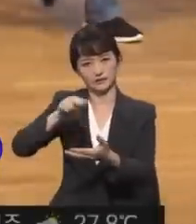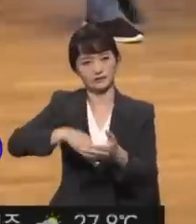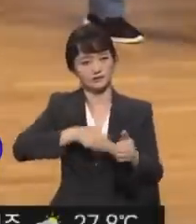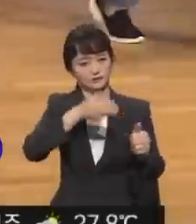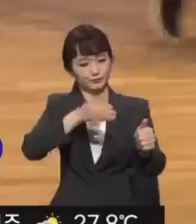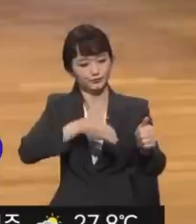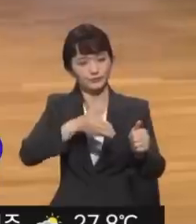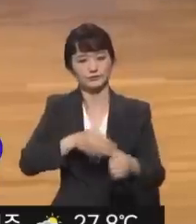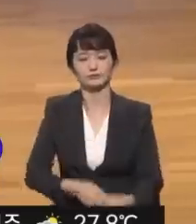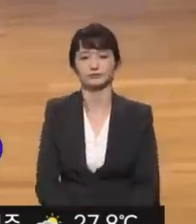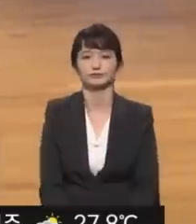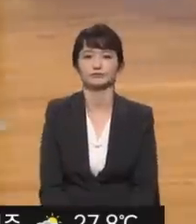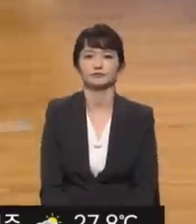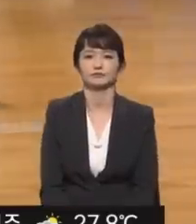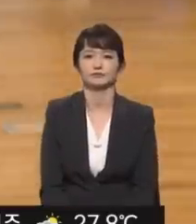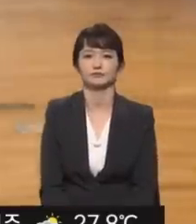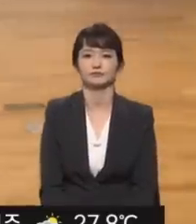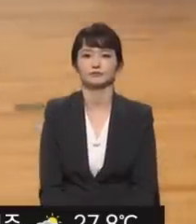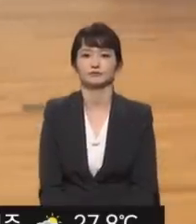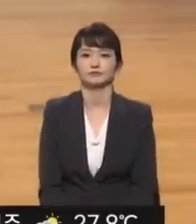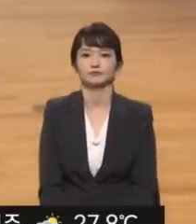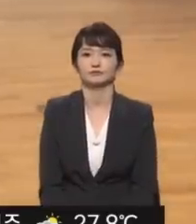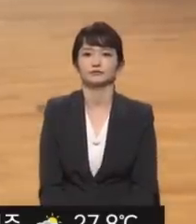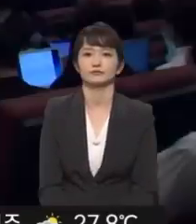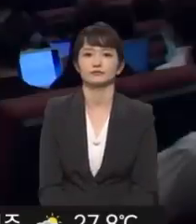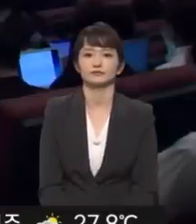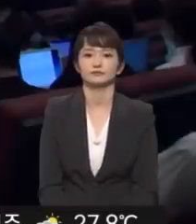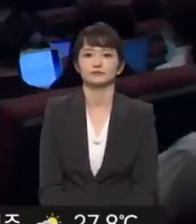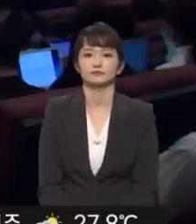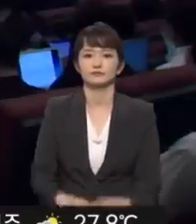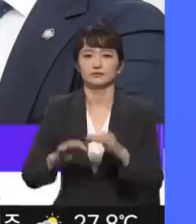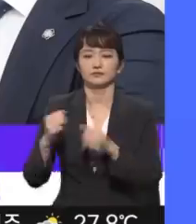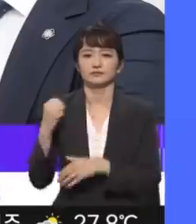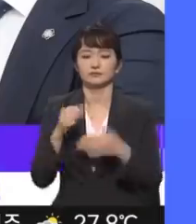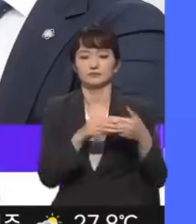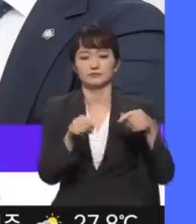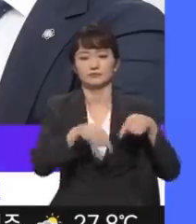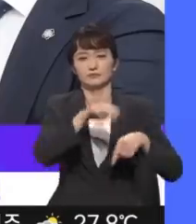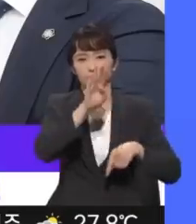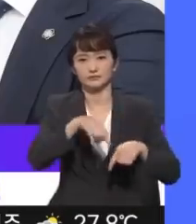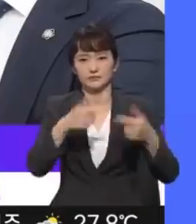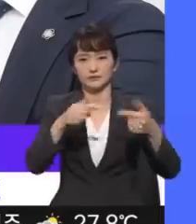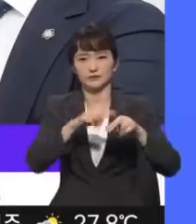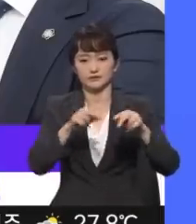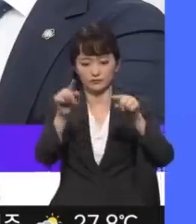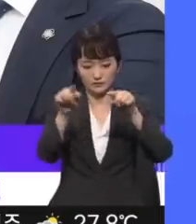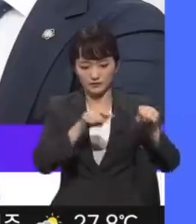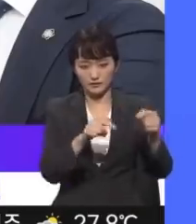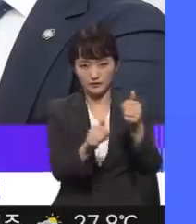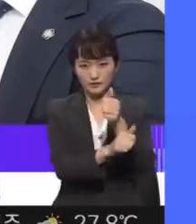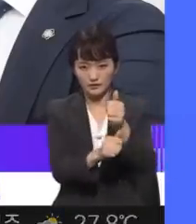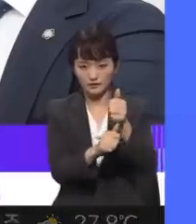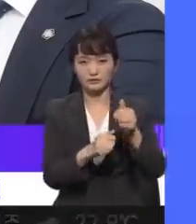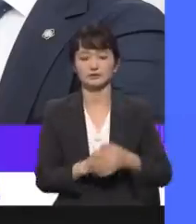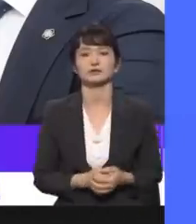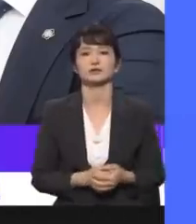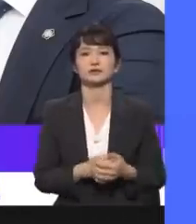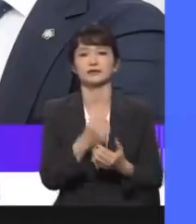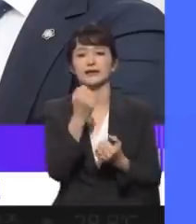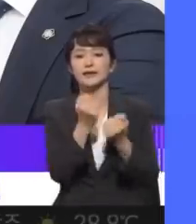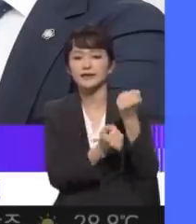말씀드리고 싶습니다 예 일단 어 궁 님 지도부 에서는 상임 전국 이에 정당한 유권해석을